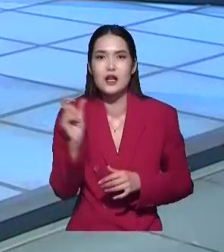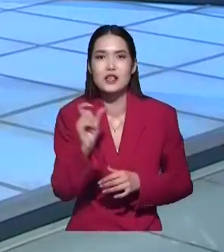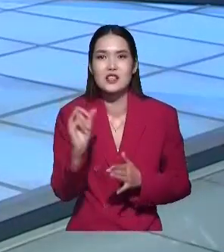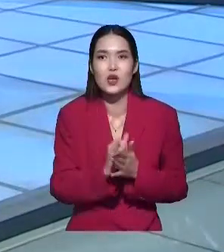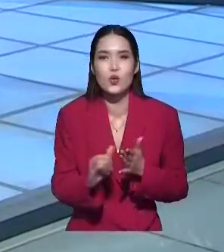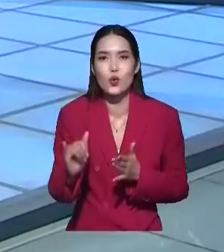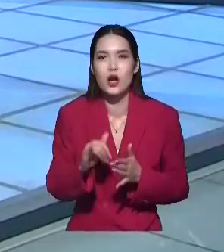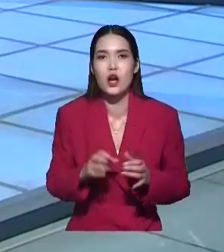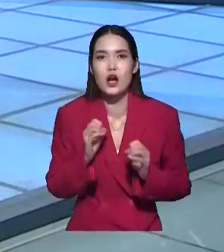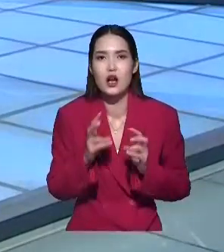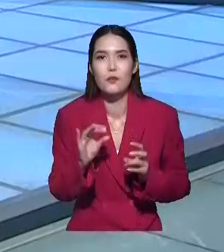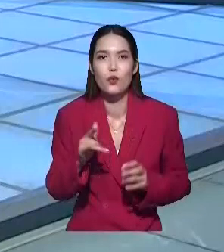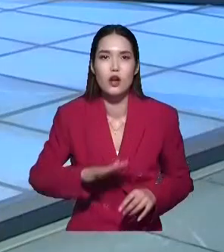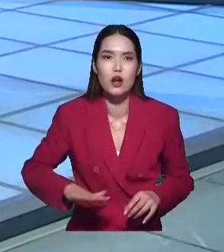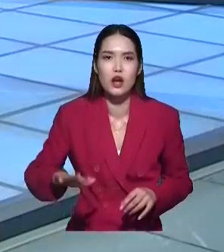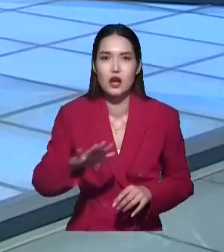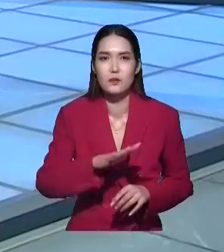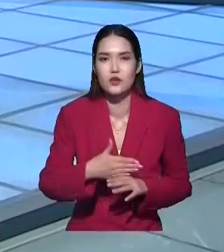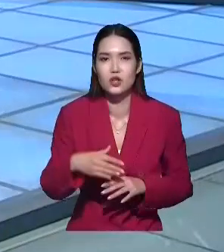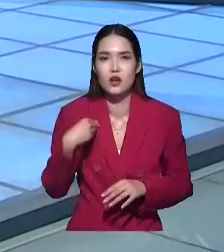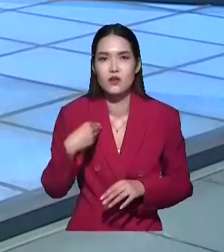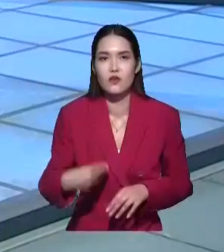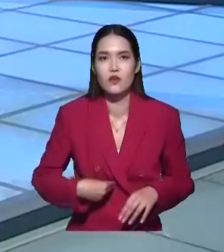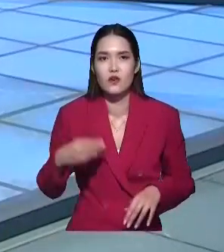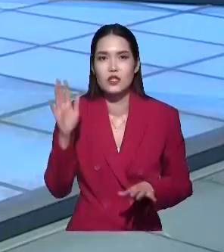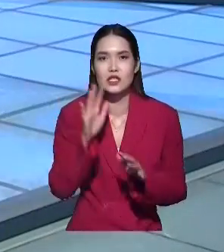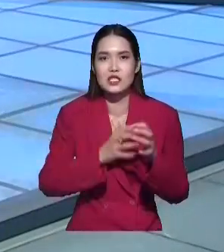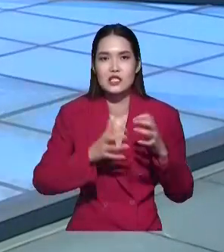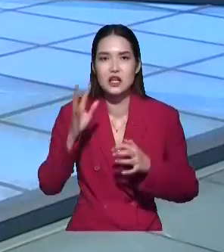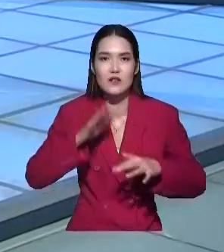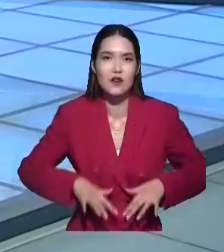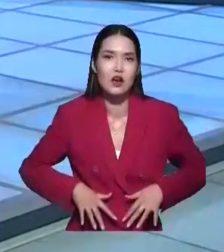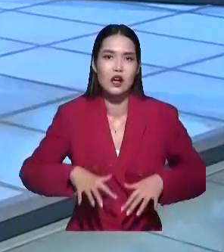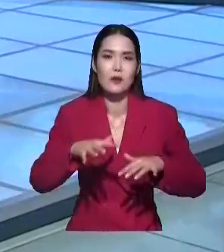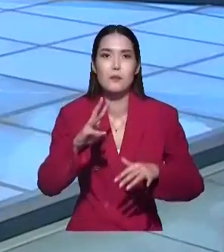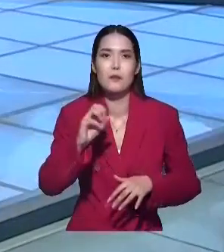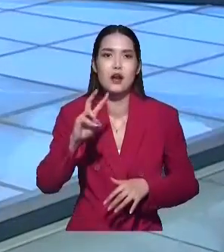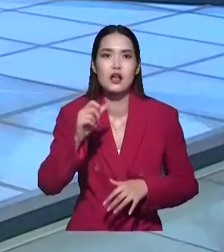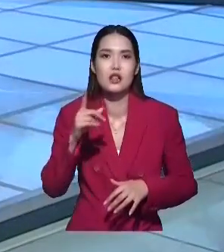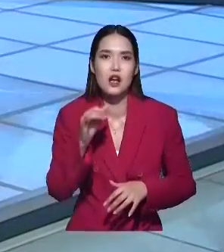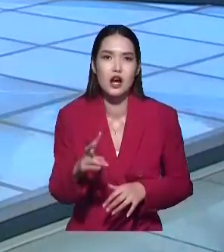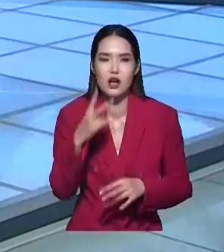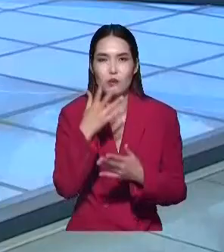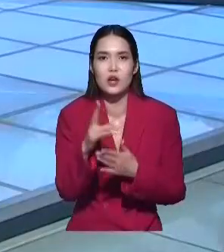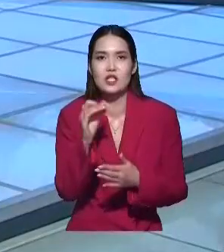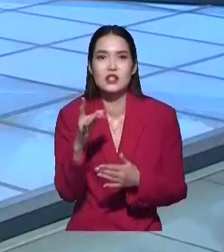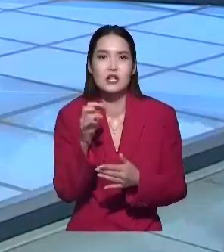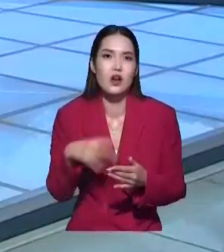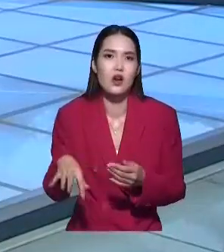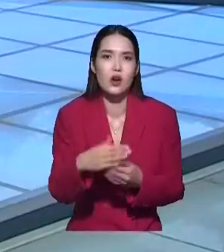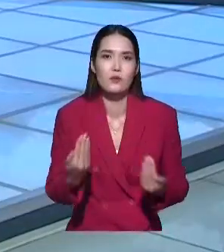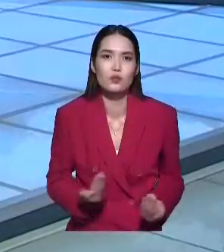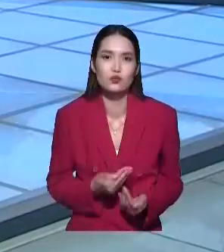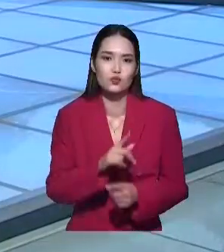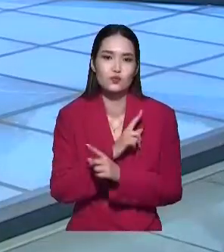уровень тревоги. На юго-западной части Франции сильные дожди вызвали потоп, а в Мадагаскаре тропический циклон уносит жизни людей.